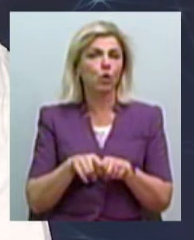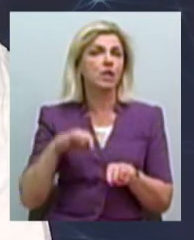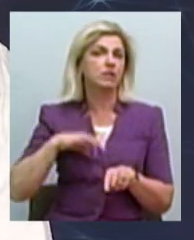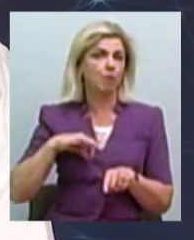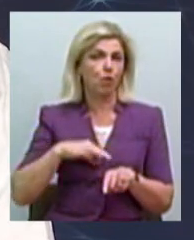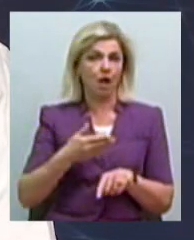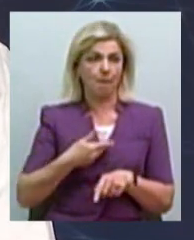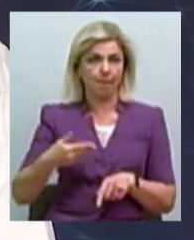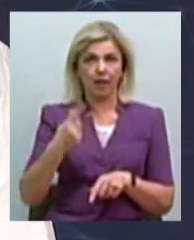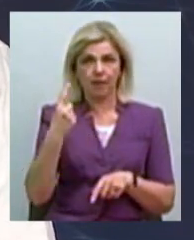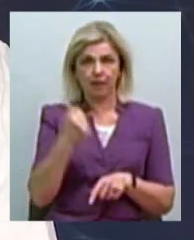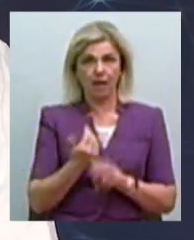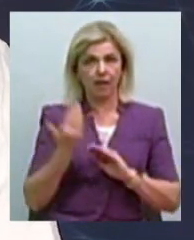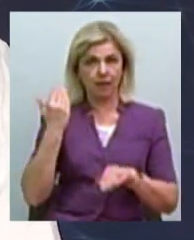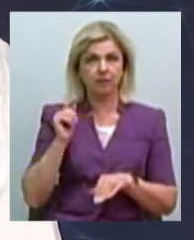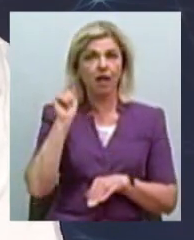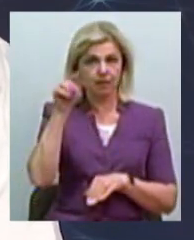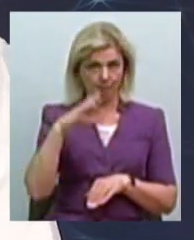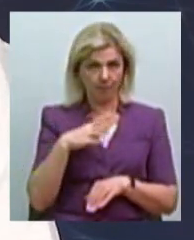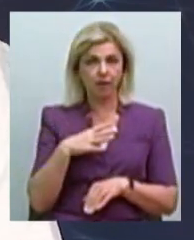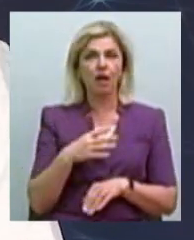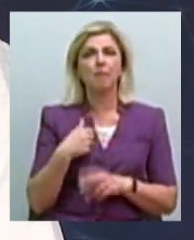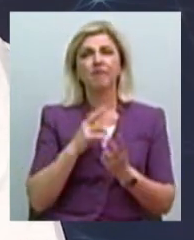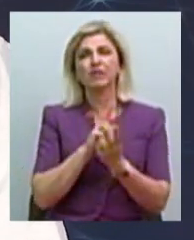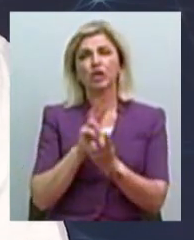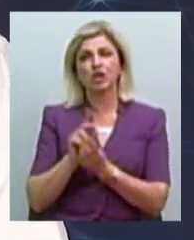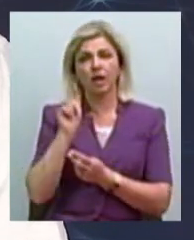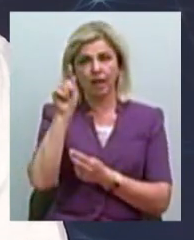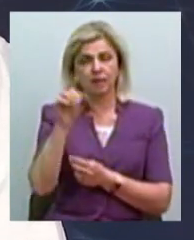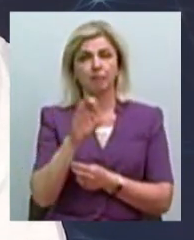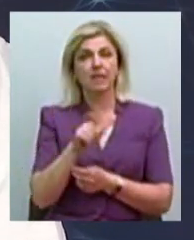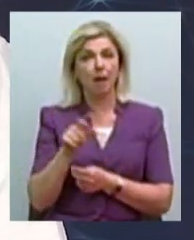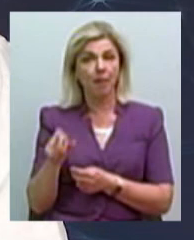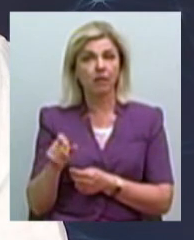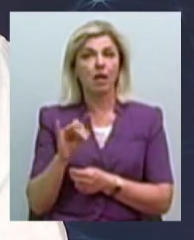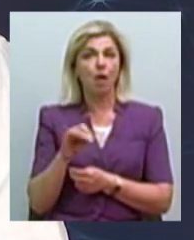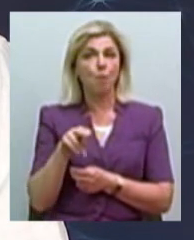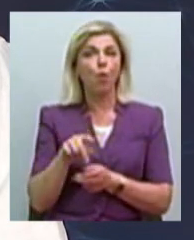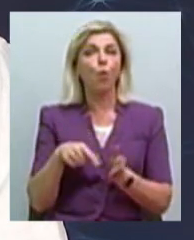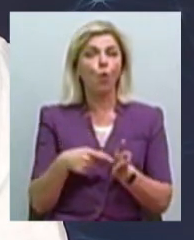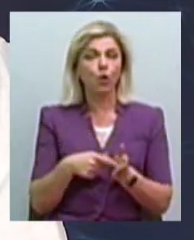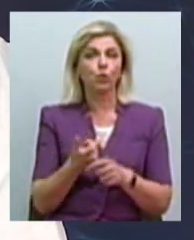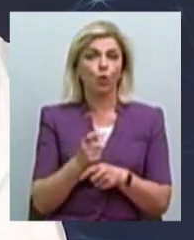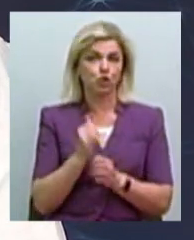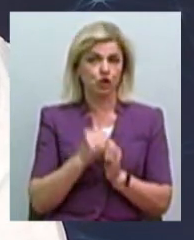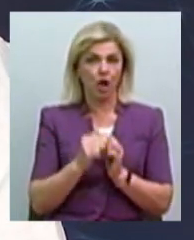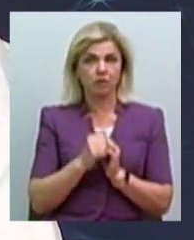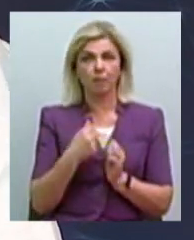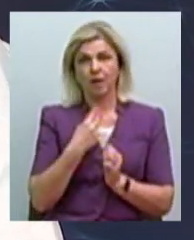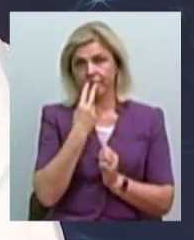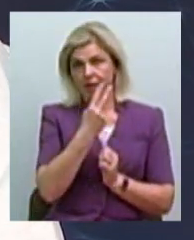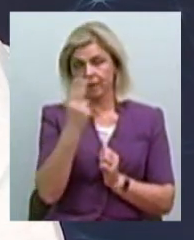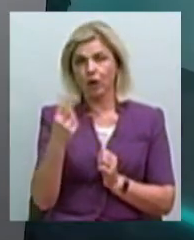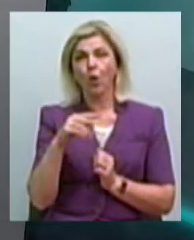там були. Ми їздили. Тоже встречались с ребятами, там еще другие у нас были встречи, но суть в том, что по городу довольно часто мы встречали логотип, который